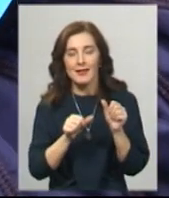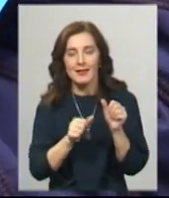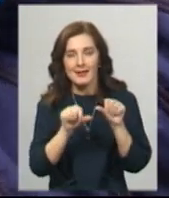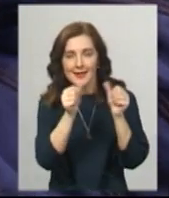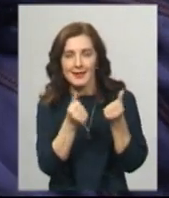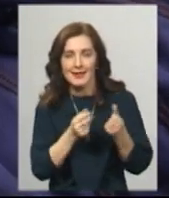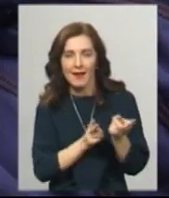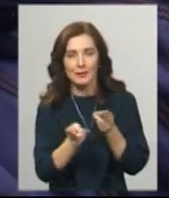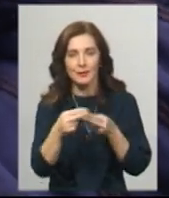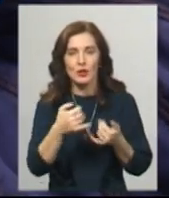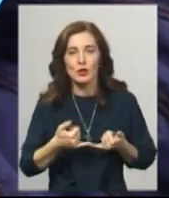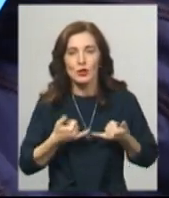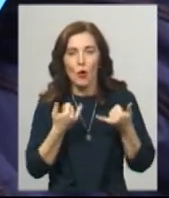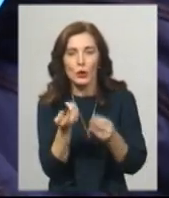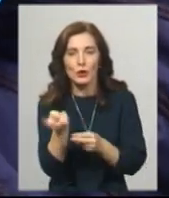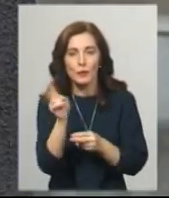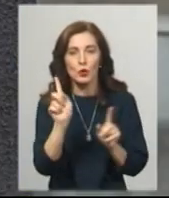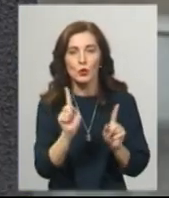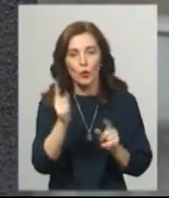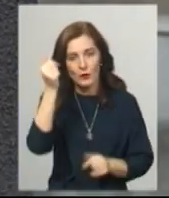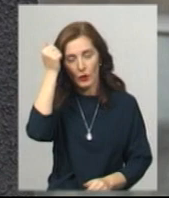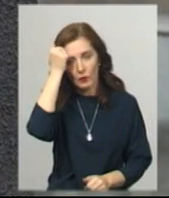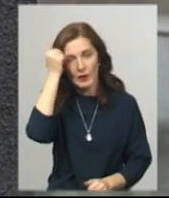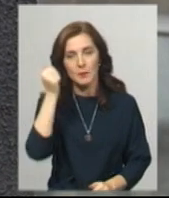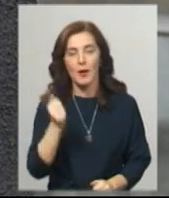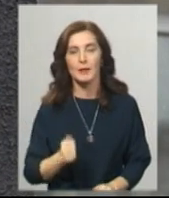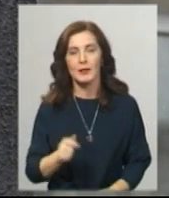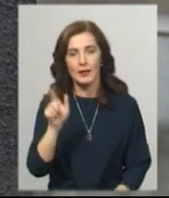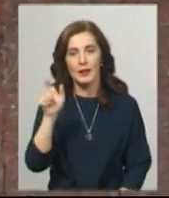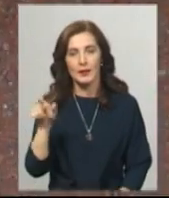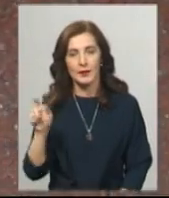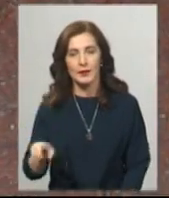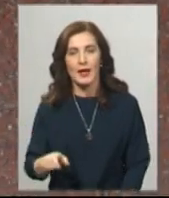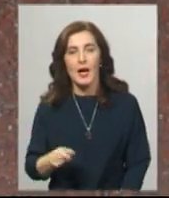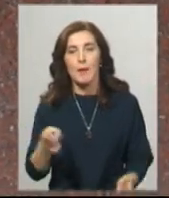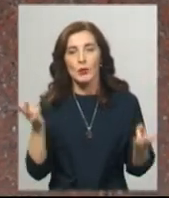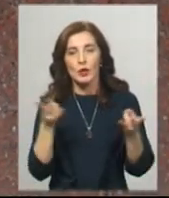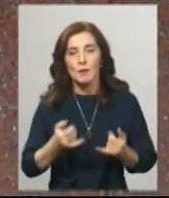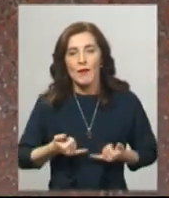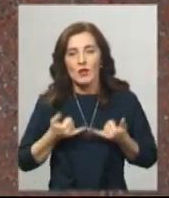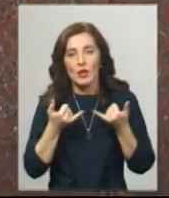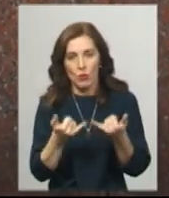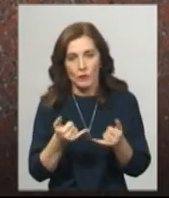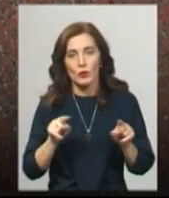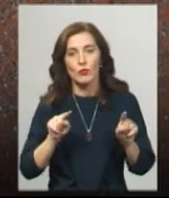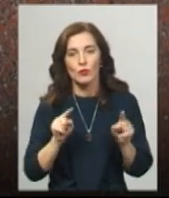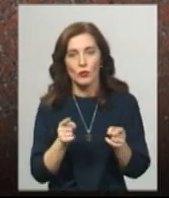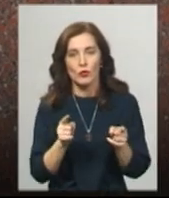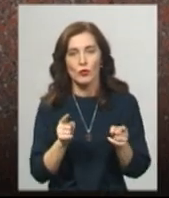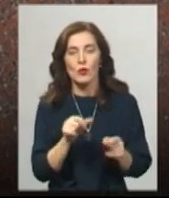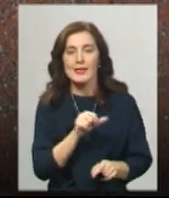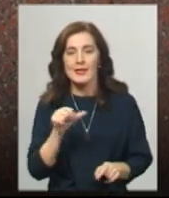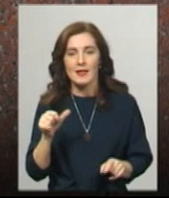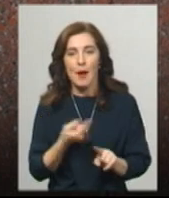Сьогодні прийшов, аби вшанувати пам'ять загиблих учасників Революції Гідності та військовослужбовців. Потрібно вшановувати, тому що їм саме